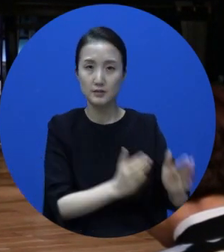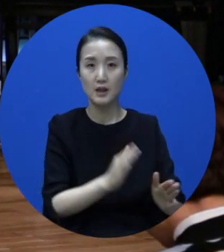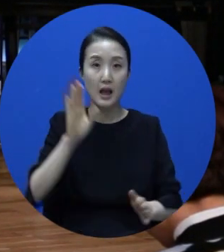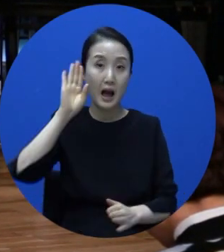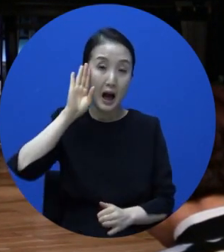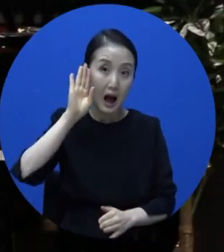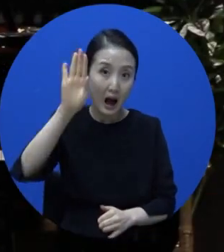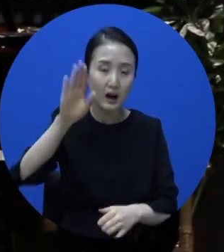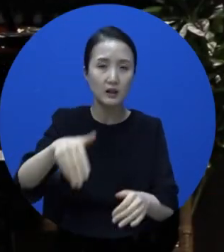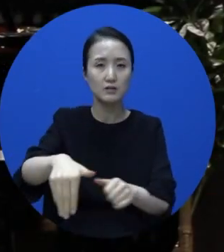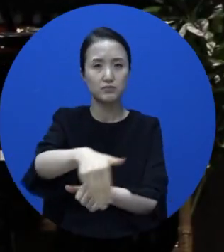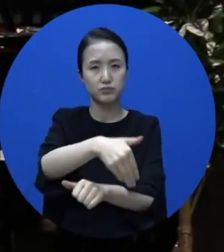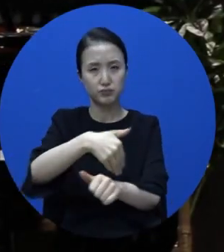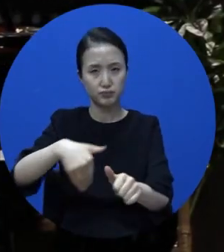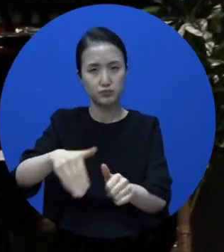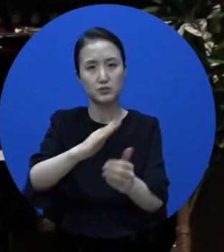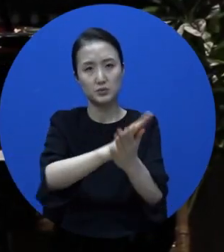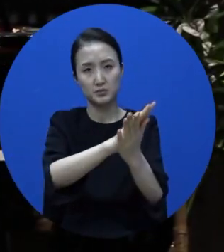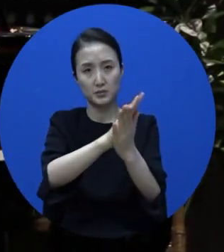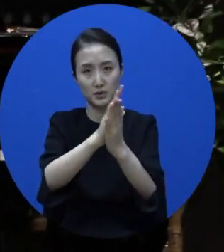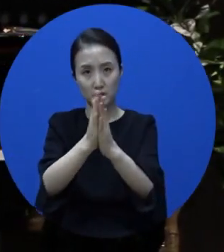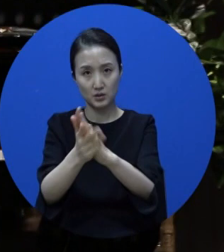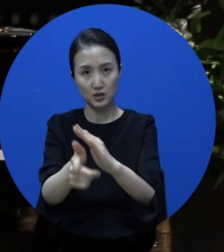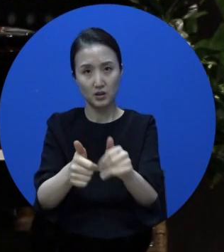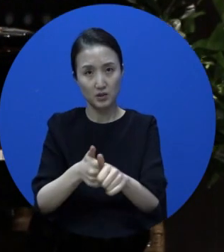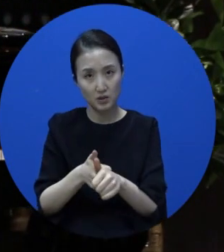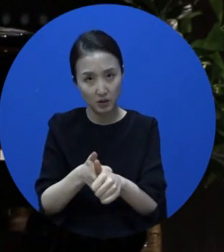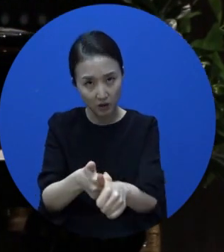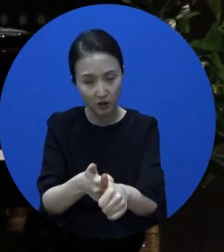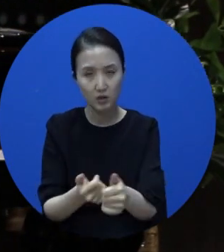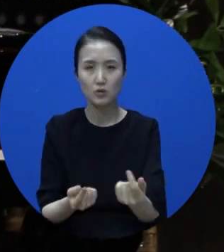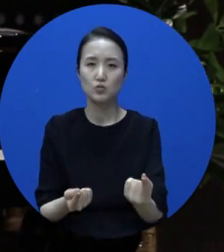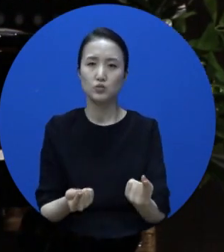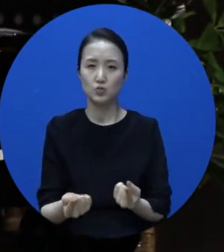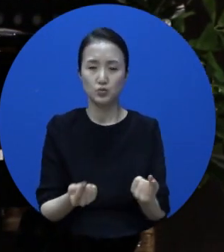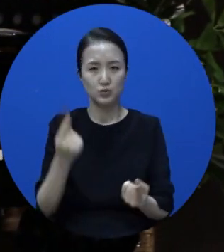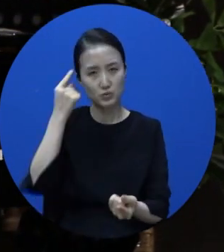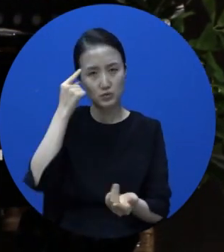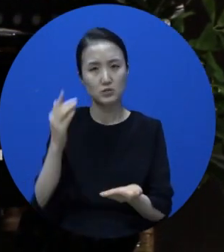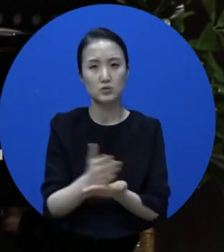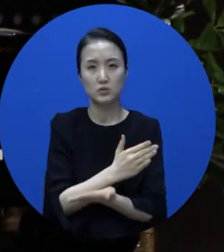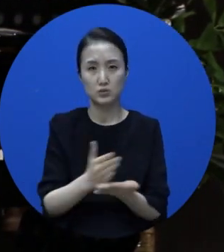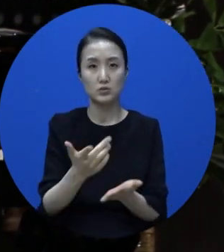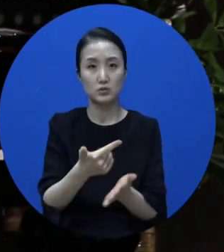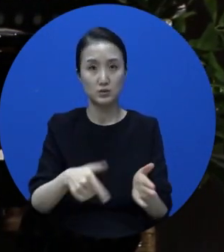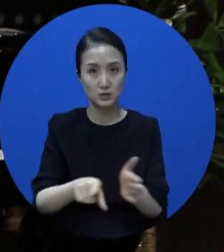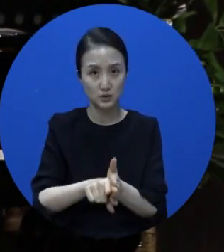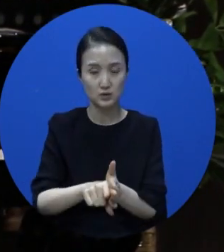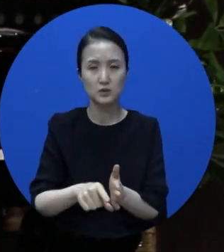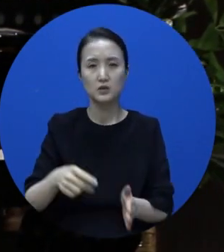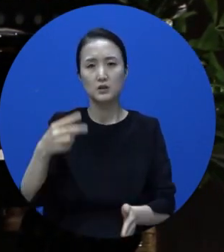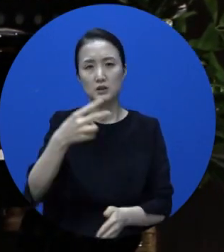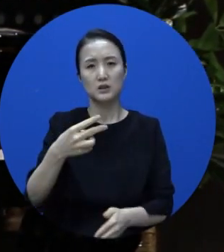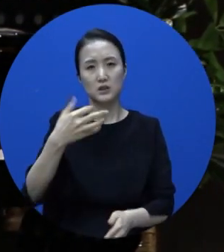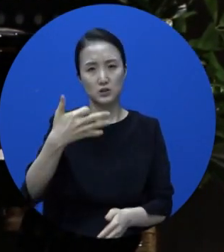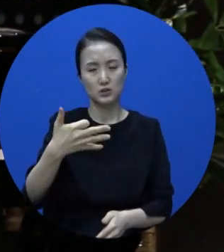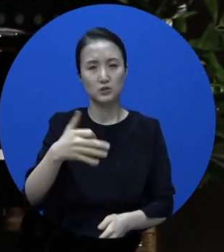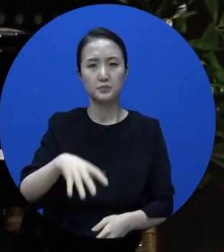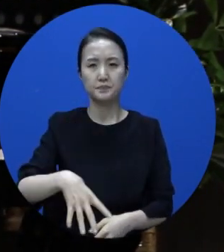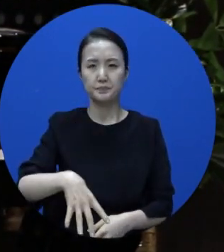앞으로 달라지는 환경 하에 걸맞게 맞는 의사결정을 하기